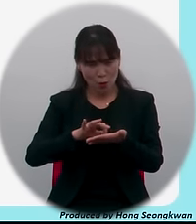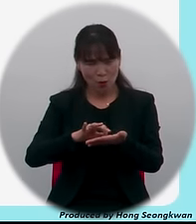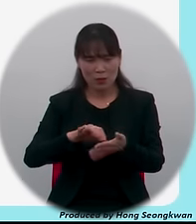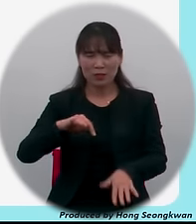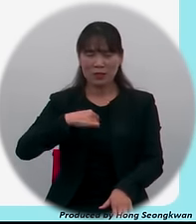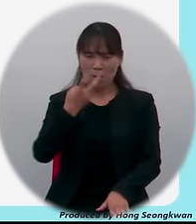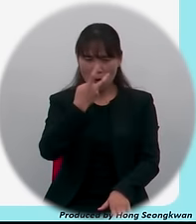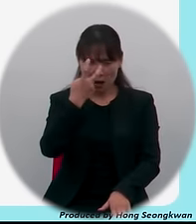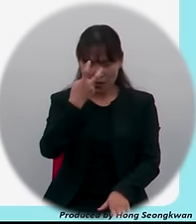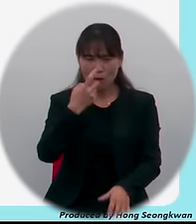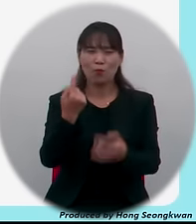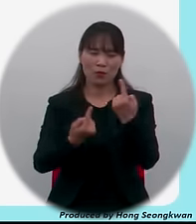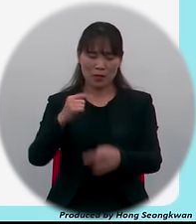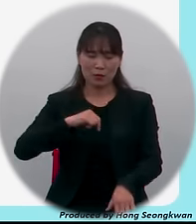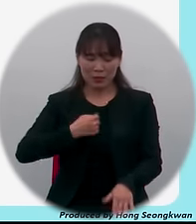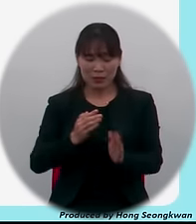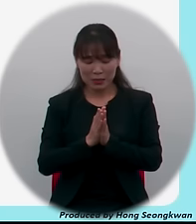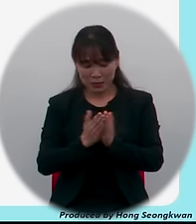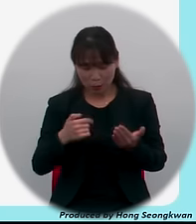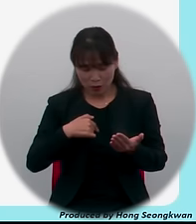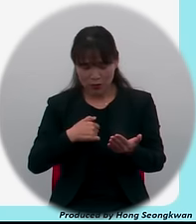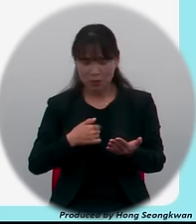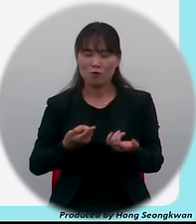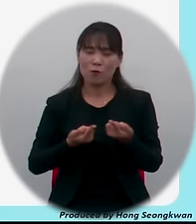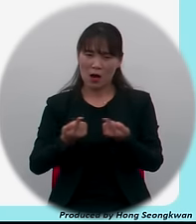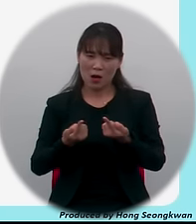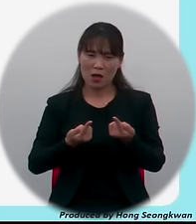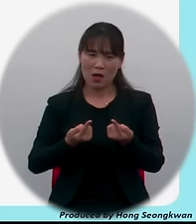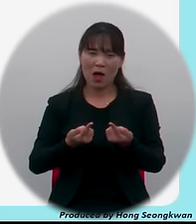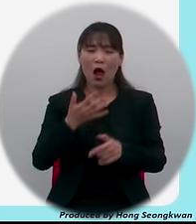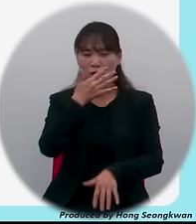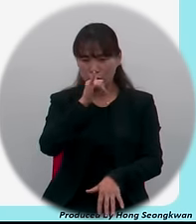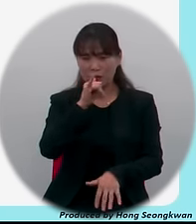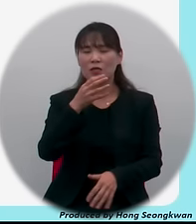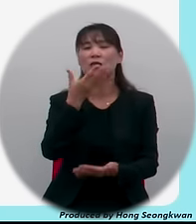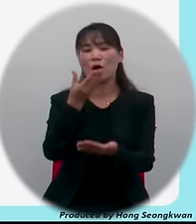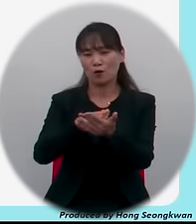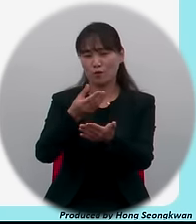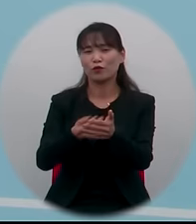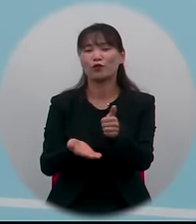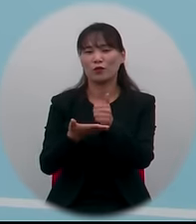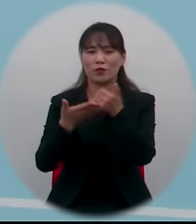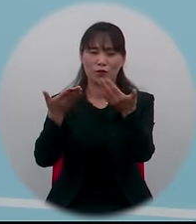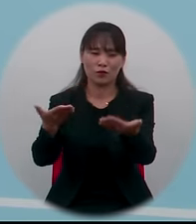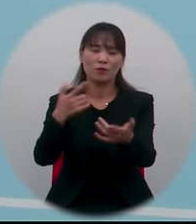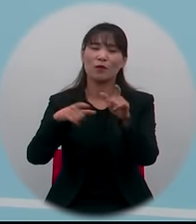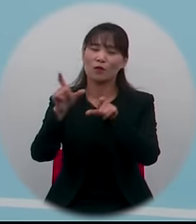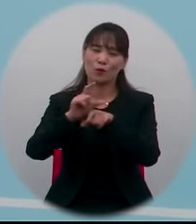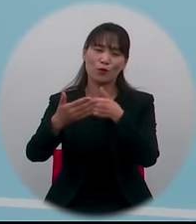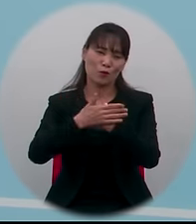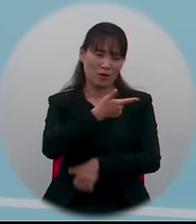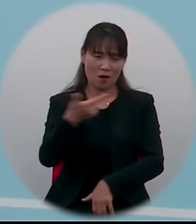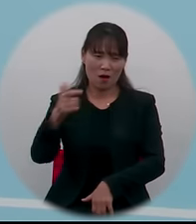실패 많이 하잖아요 자녀 관리 앱보다는 자녀가 스스로 자기를 통제하고 관리할 수 있도록 그렇게 훈련할 수 있는 앱을